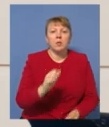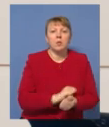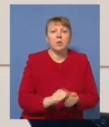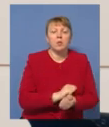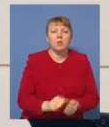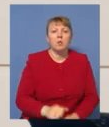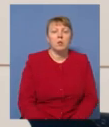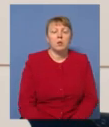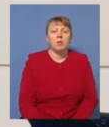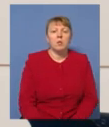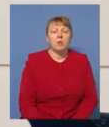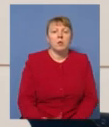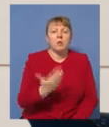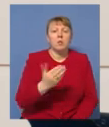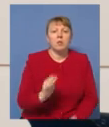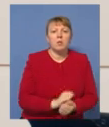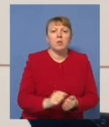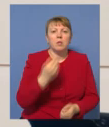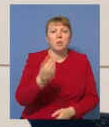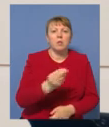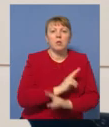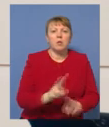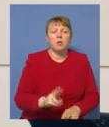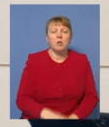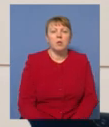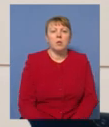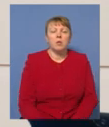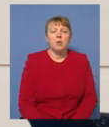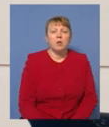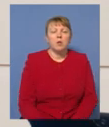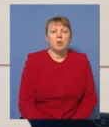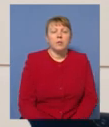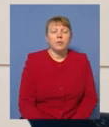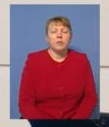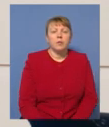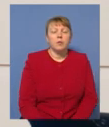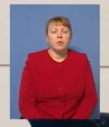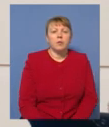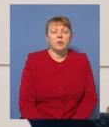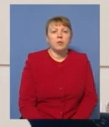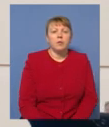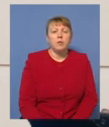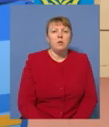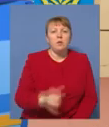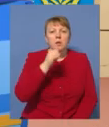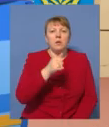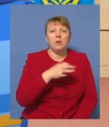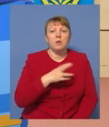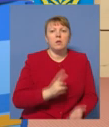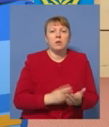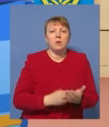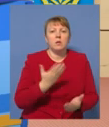документов. Поэтому ваши документы ни в коем случае никому нельзя отдавать. А здесь возможно ли доказать, что